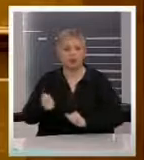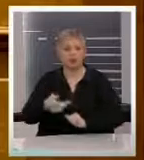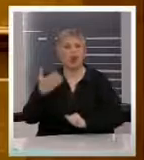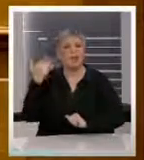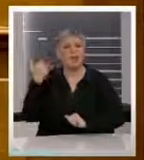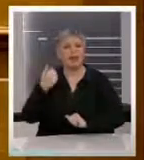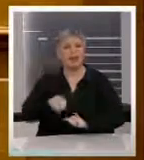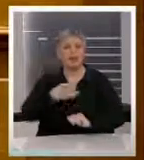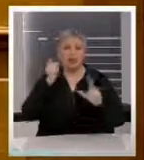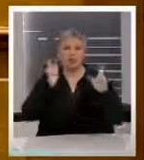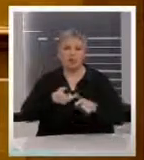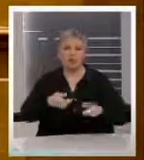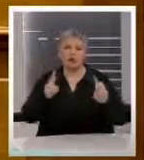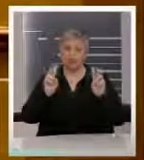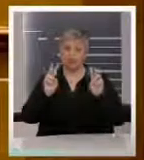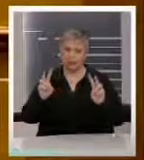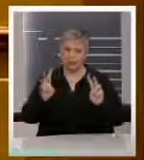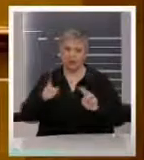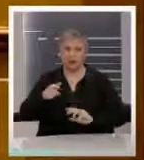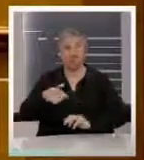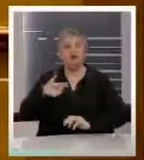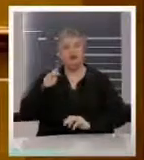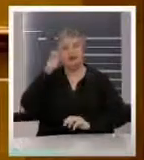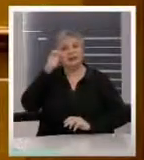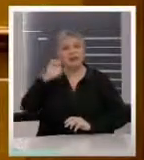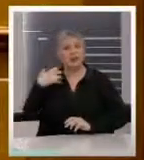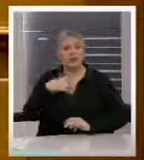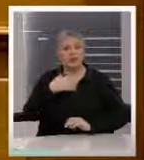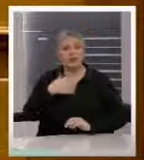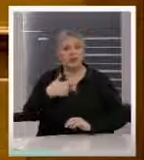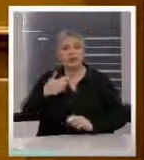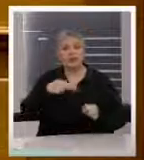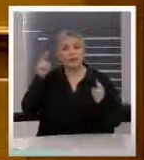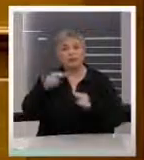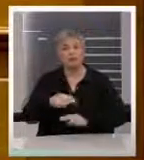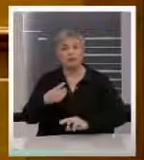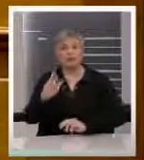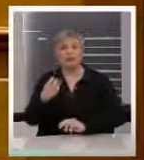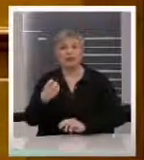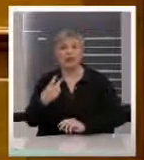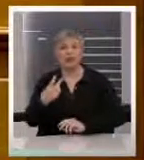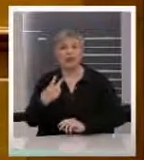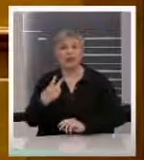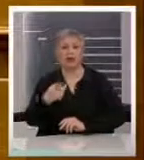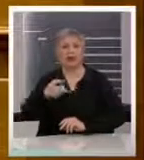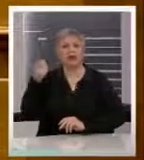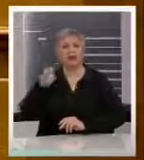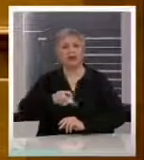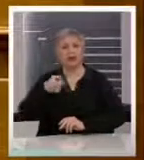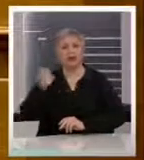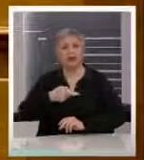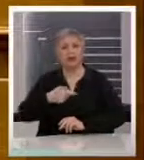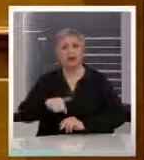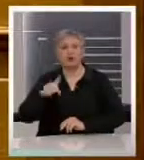Νέας Δημοκρατίας, Βενιζέλου Σαμαρά, μείωσαν τις αποδοχές κατά 32% περίπου, οδηγώντας το προσωπικό των ενόπλων δυνάμεων σε